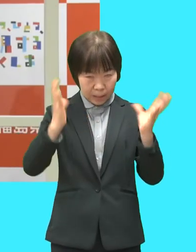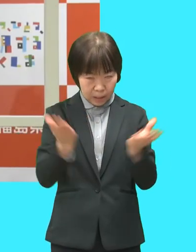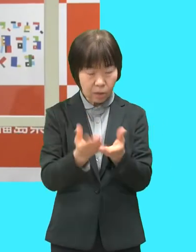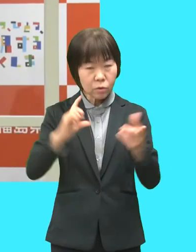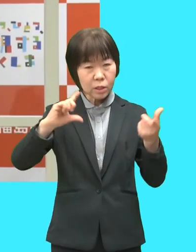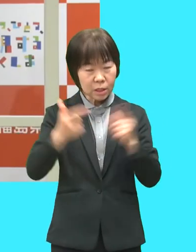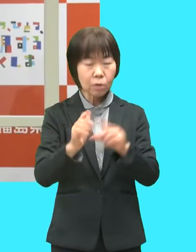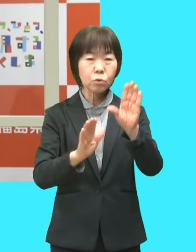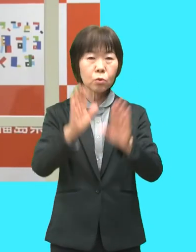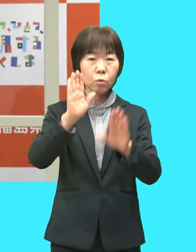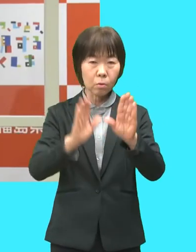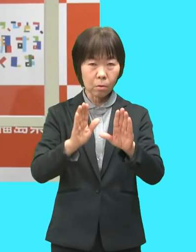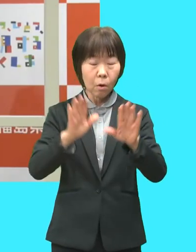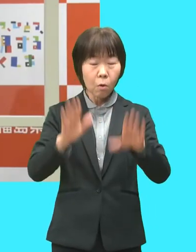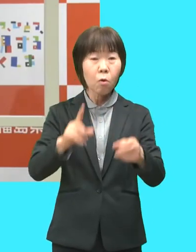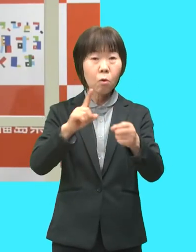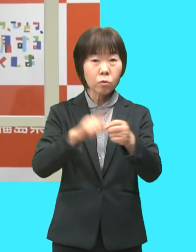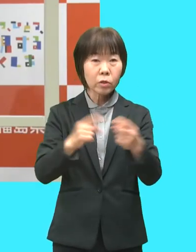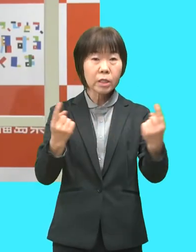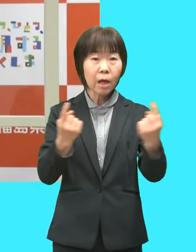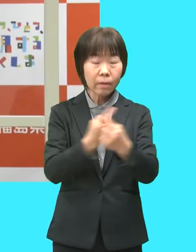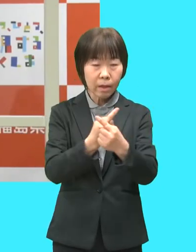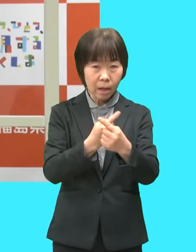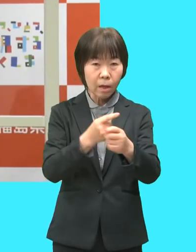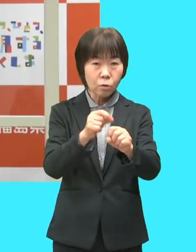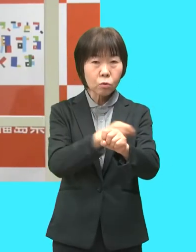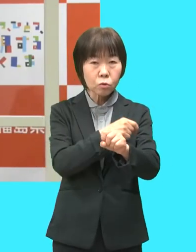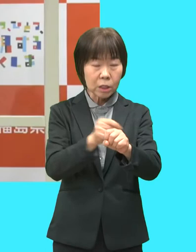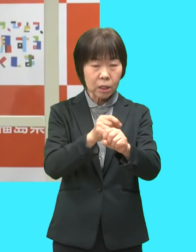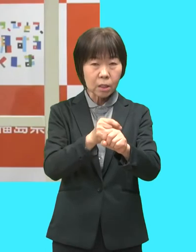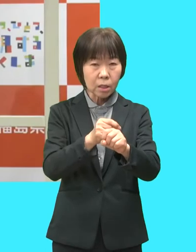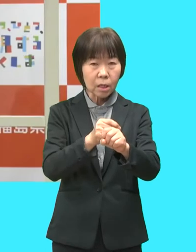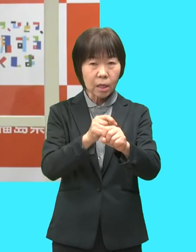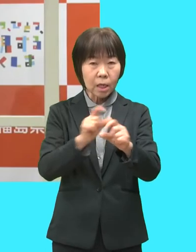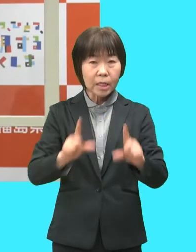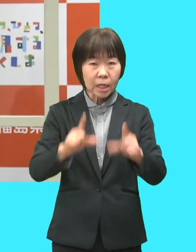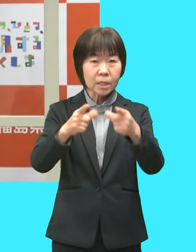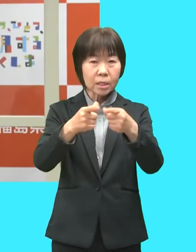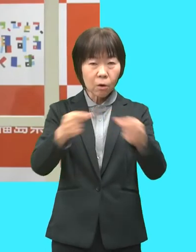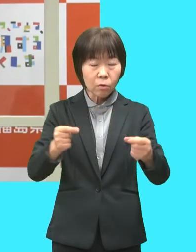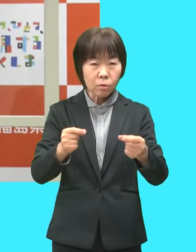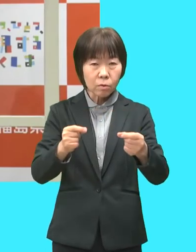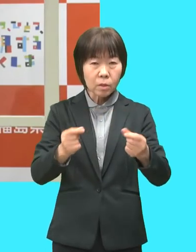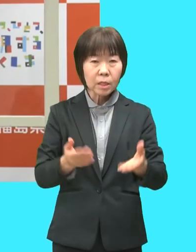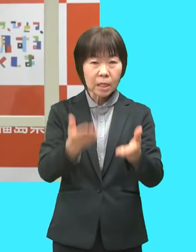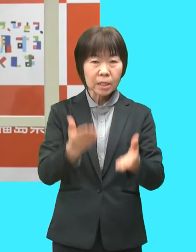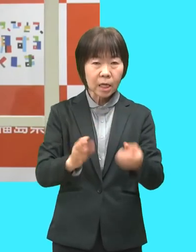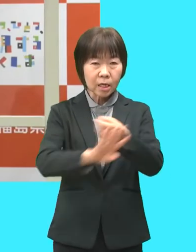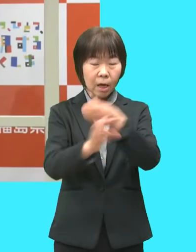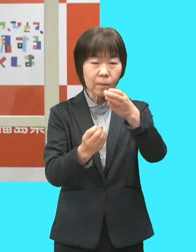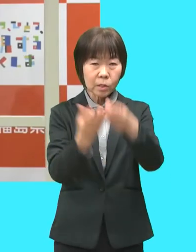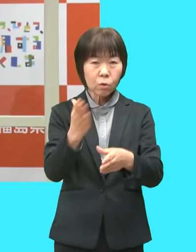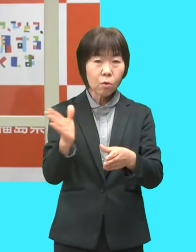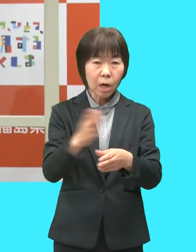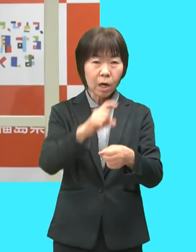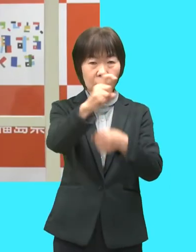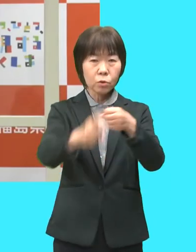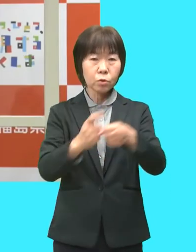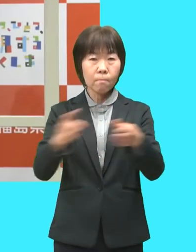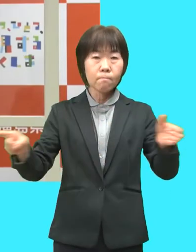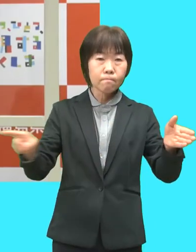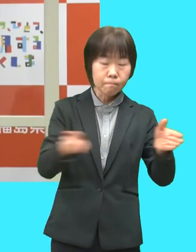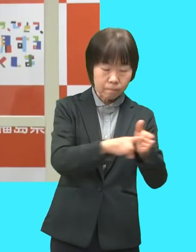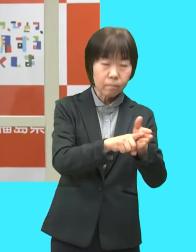そういう中で今年に入りまして、特に東日本大震災原発事故から10年ということもありまして